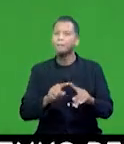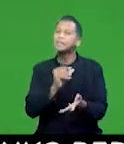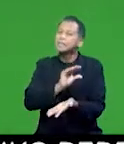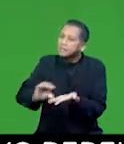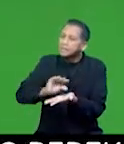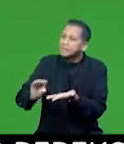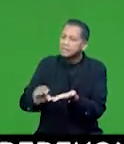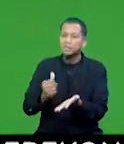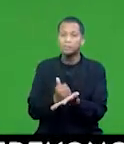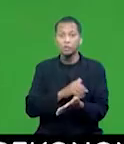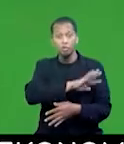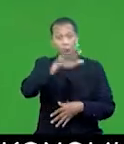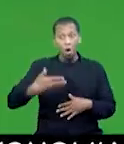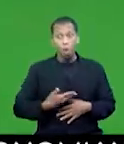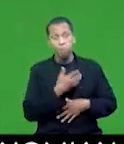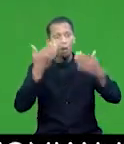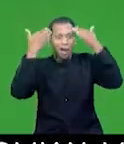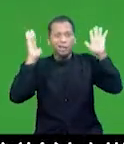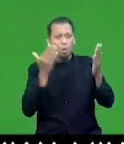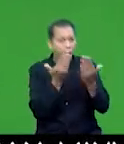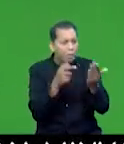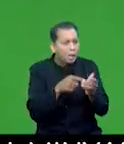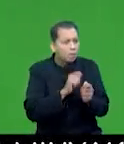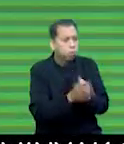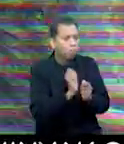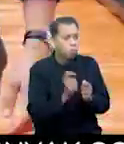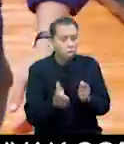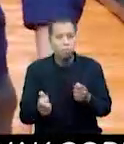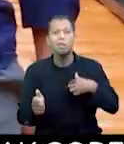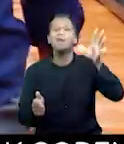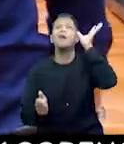hampir semuanya nggak tahu kalau ini aplikasi judi.